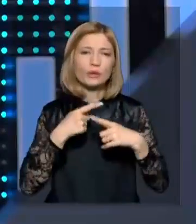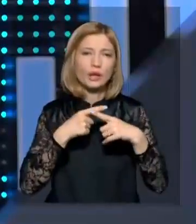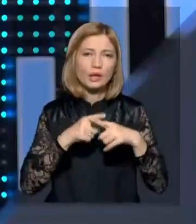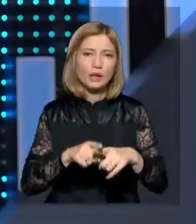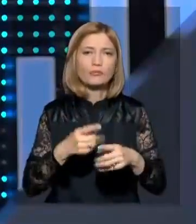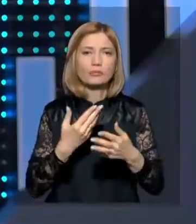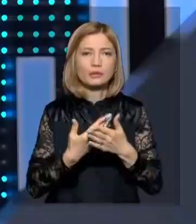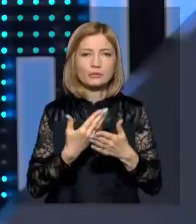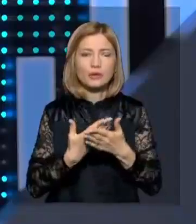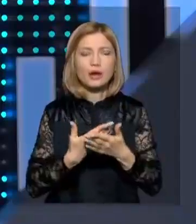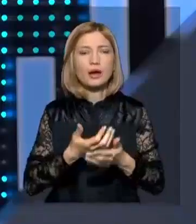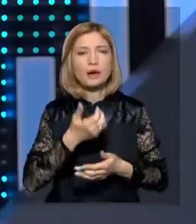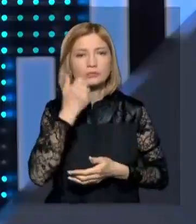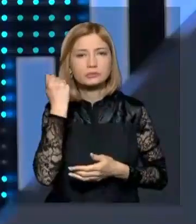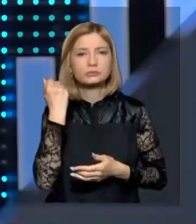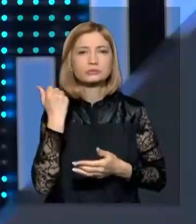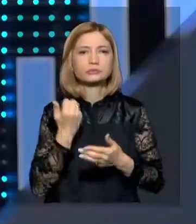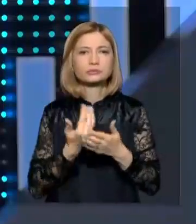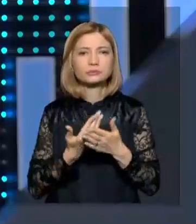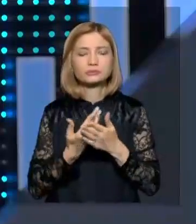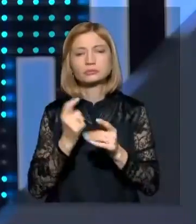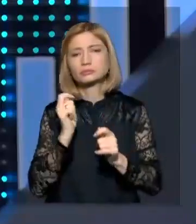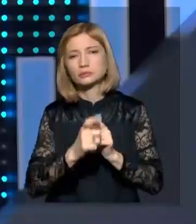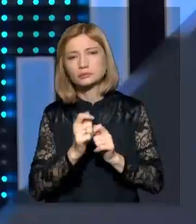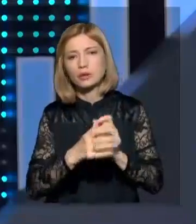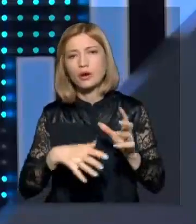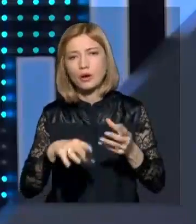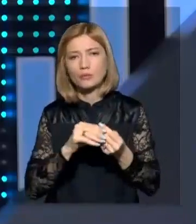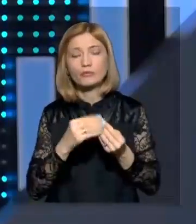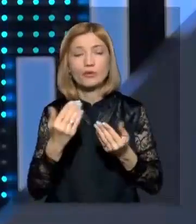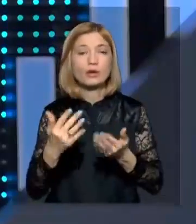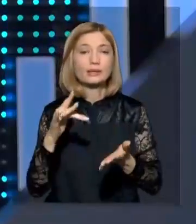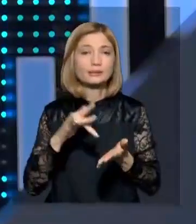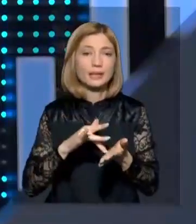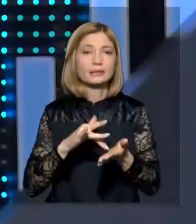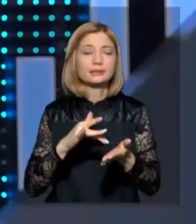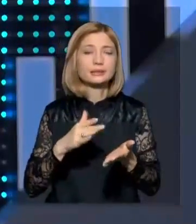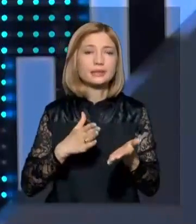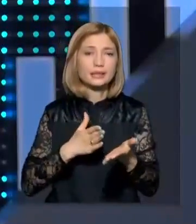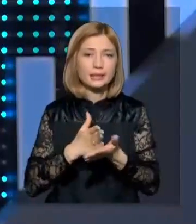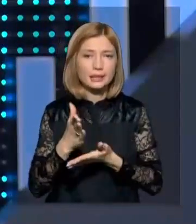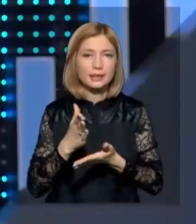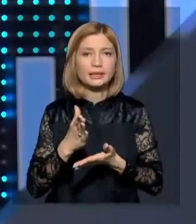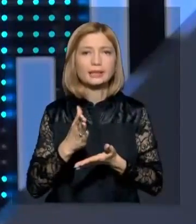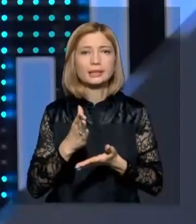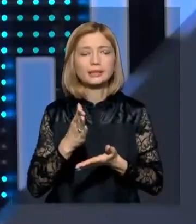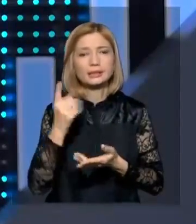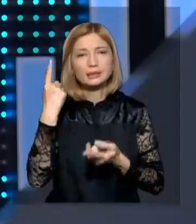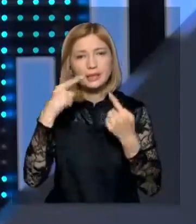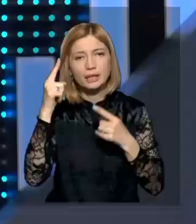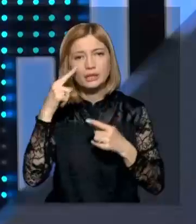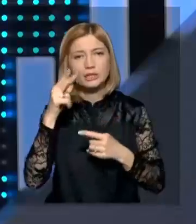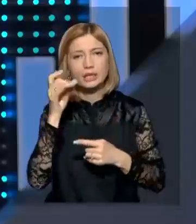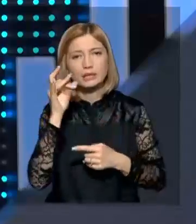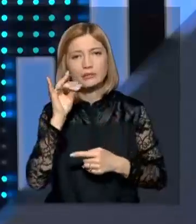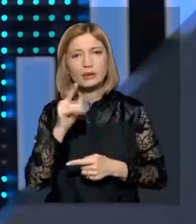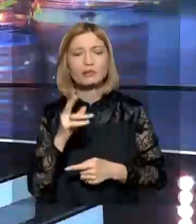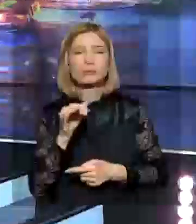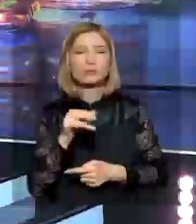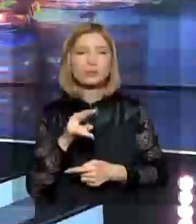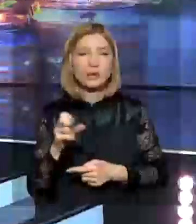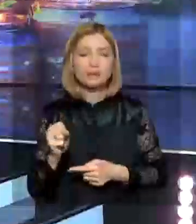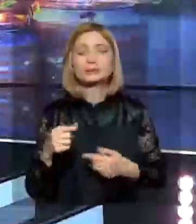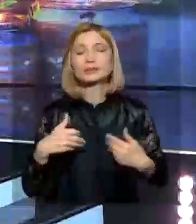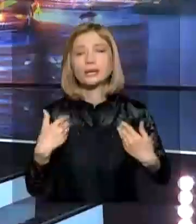технологии стать альтернативой для инвестиций, обсудим с партнером Центра стратегических инициатив Женебеком Байдулой.